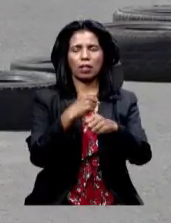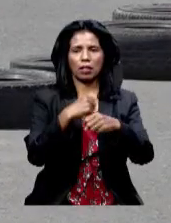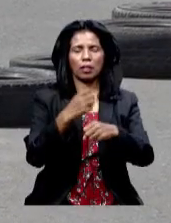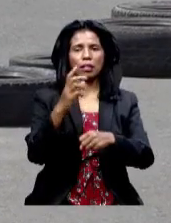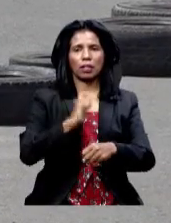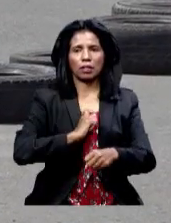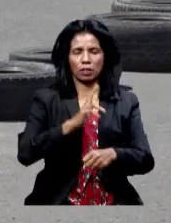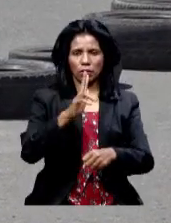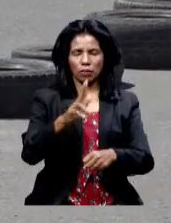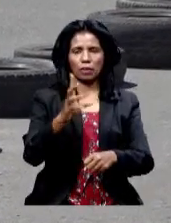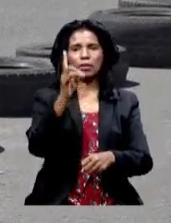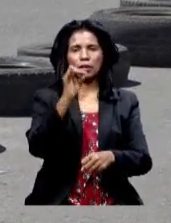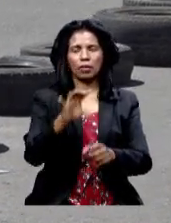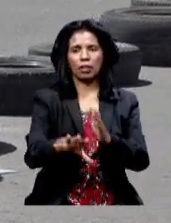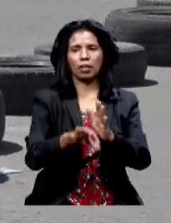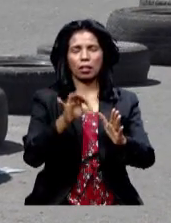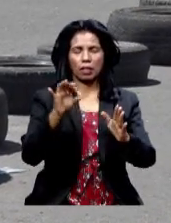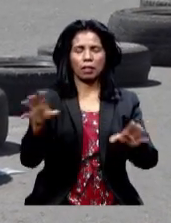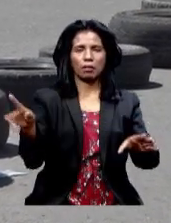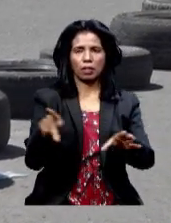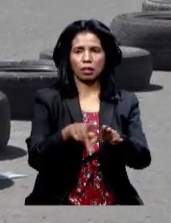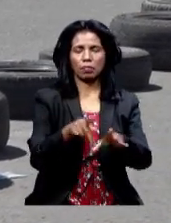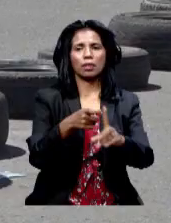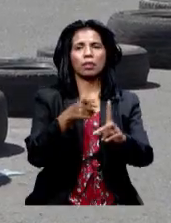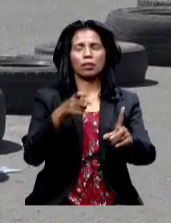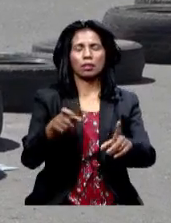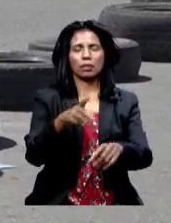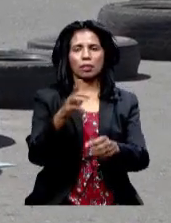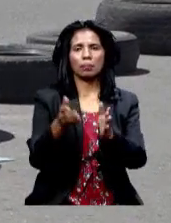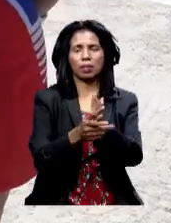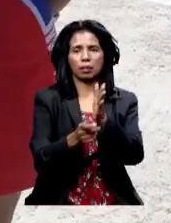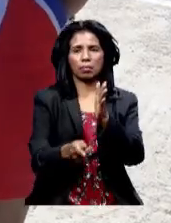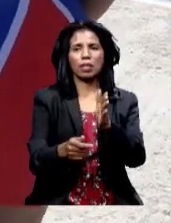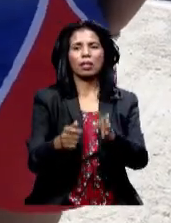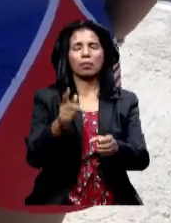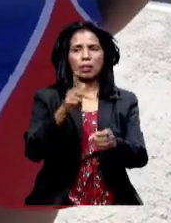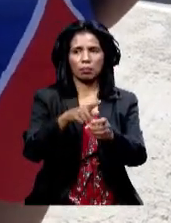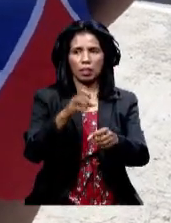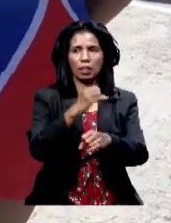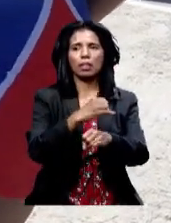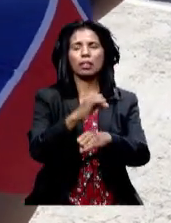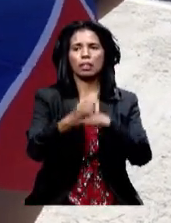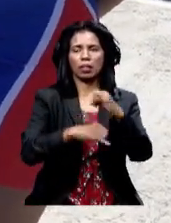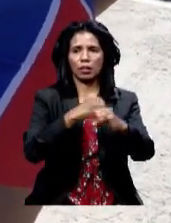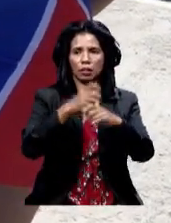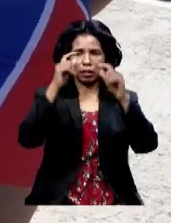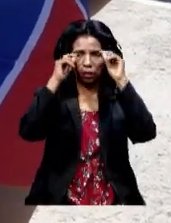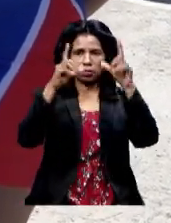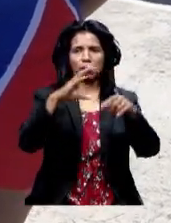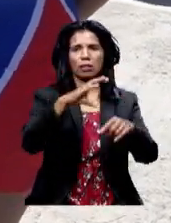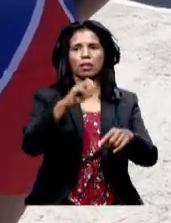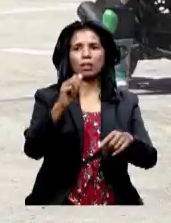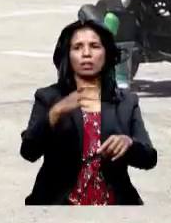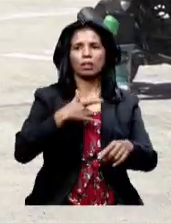tasi tolu dili nebe hetan patrocinador principal hus Pertamina Internacional Timor. CEO Pertamina Internasional Timor SA